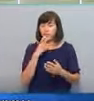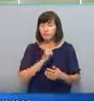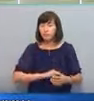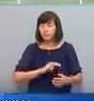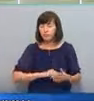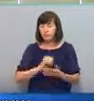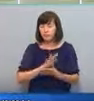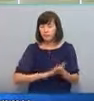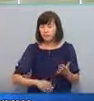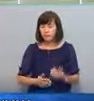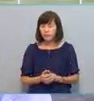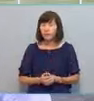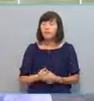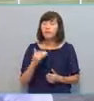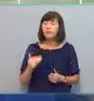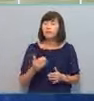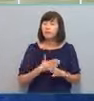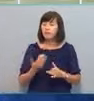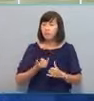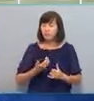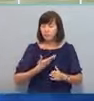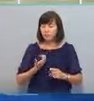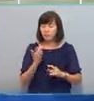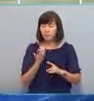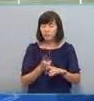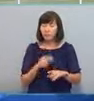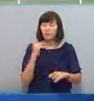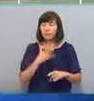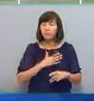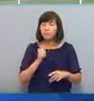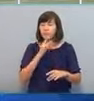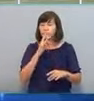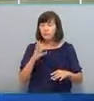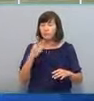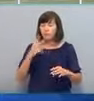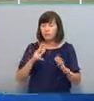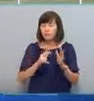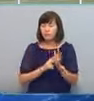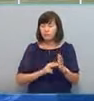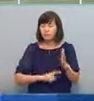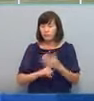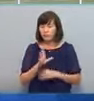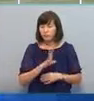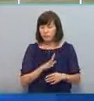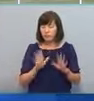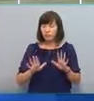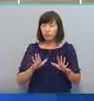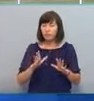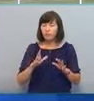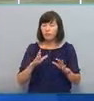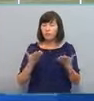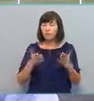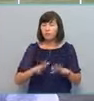жатыр. Негізі олардың көмегі бізге өте көп дейді. Өйткені біз арсықтар 28-ді кіре бастады ғой. Тек қана мен